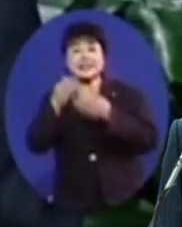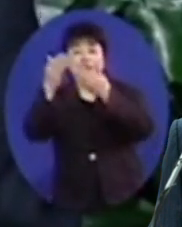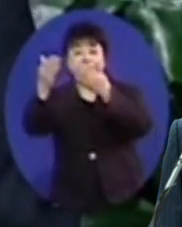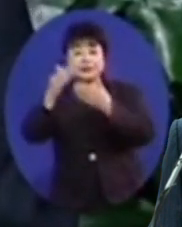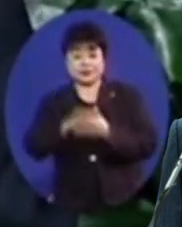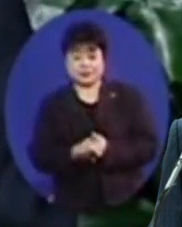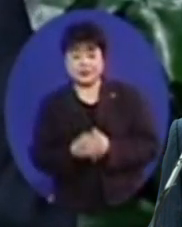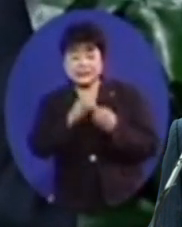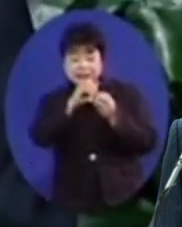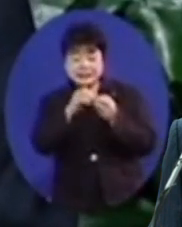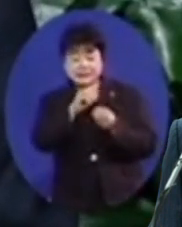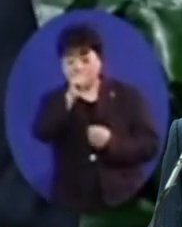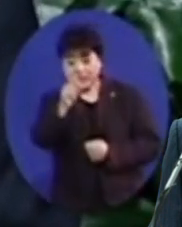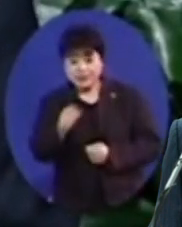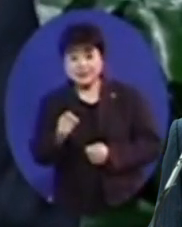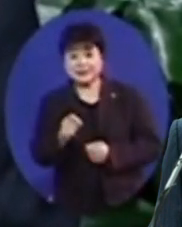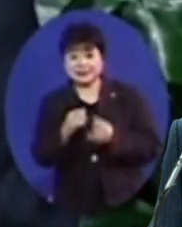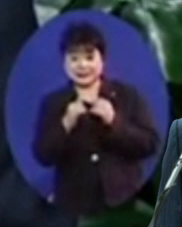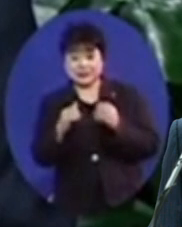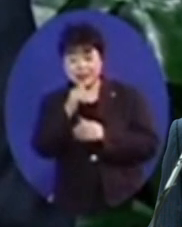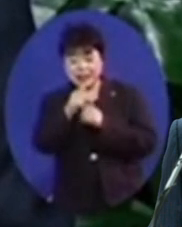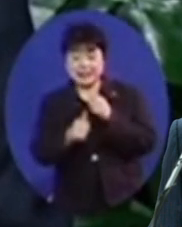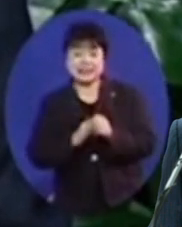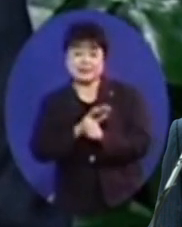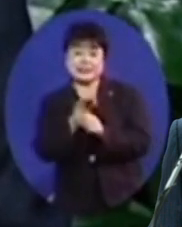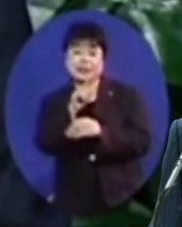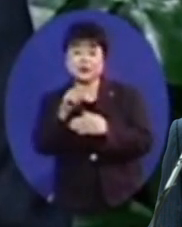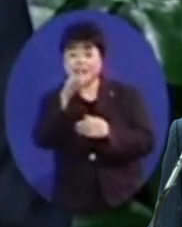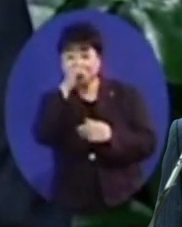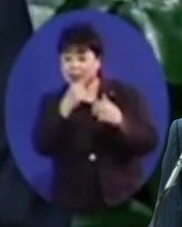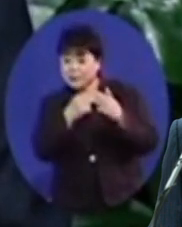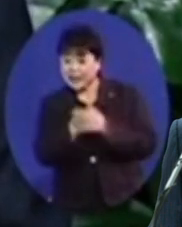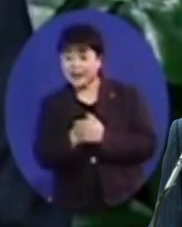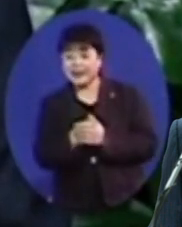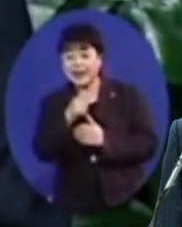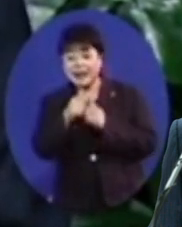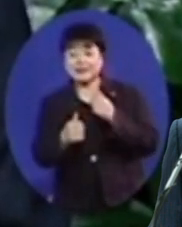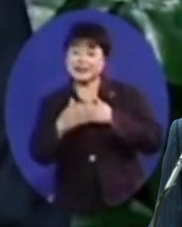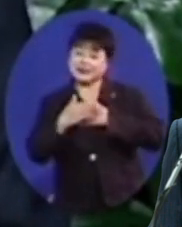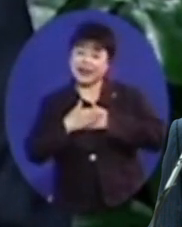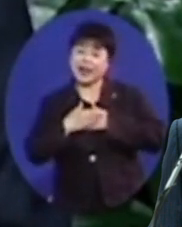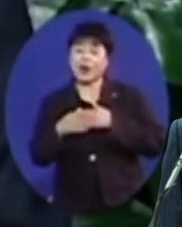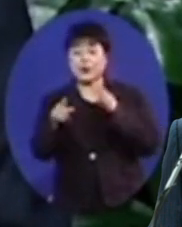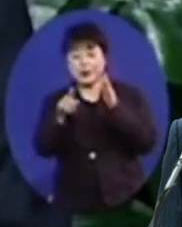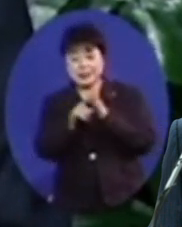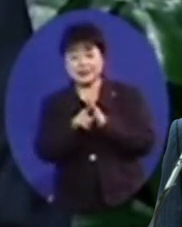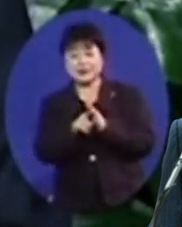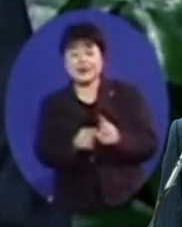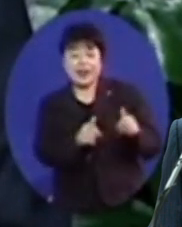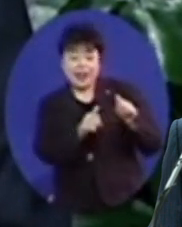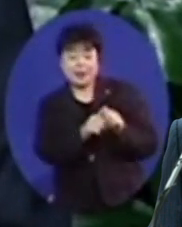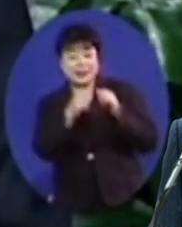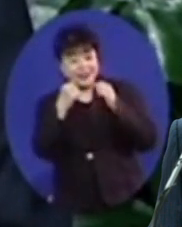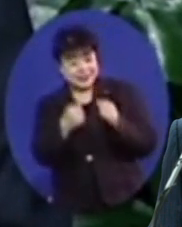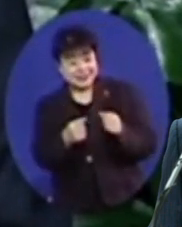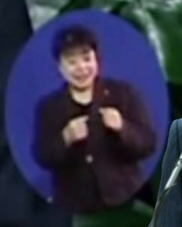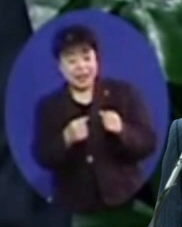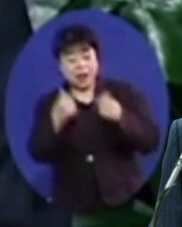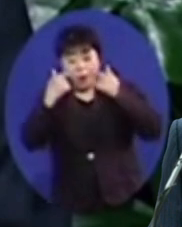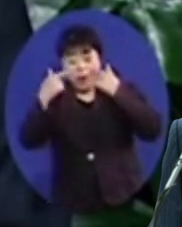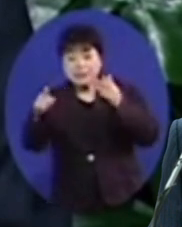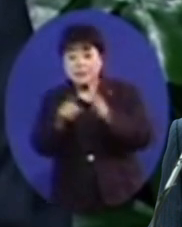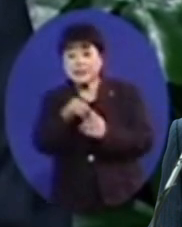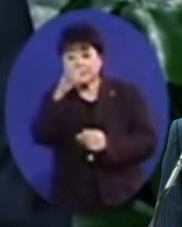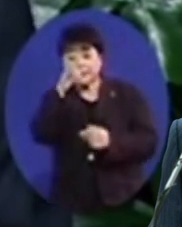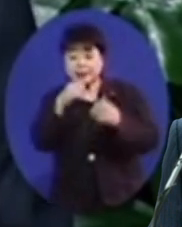시를 많이 적었습니다. 하나님의 사랑 속에 있어 하나님이 나라를 위해서 함께 계신다는 확실한 믿음이